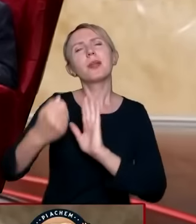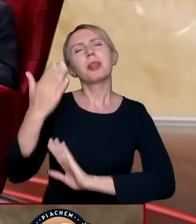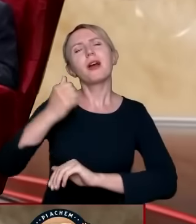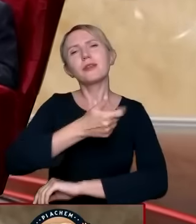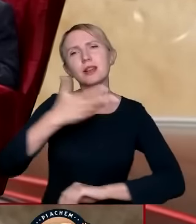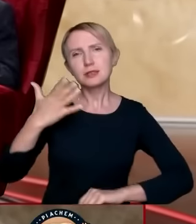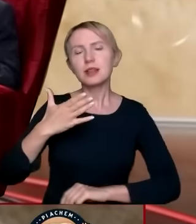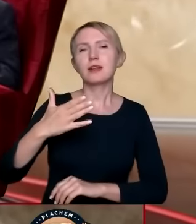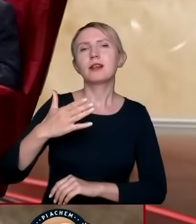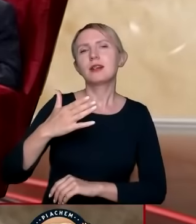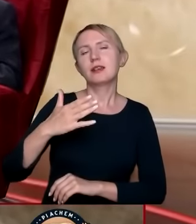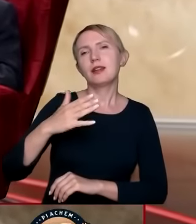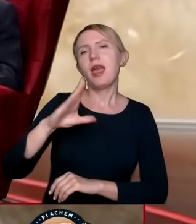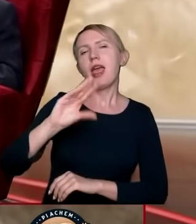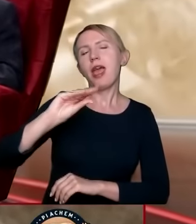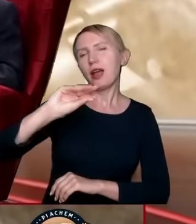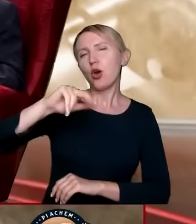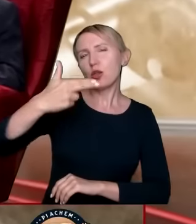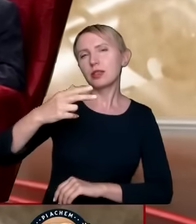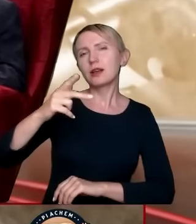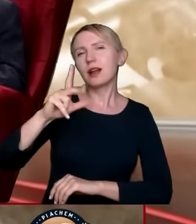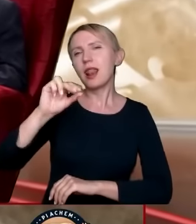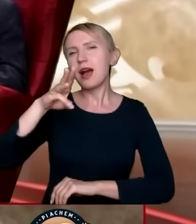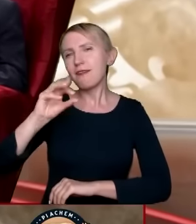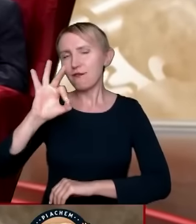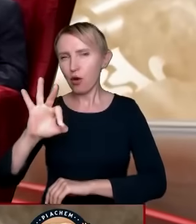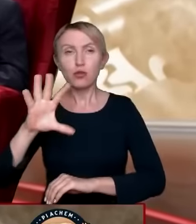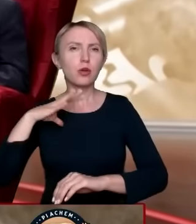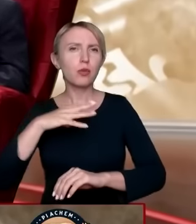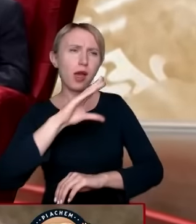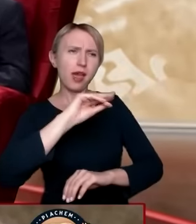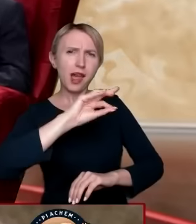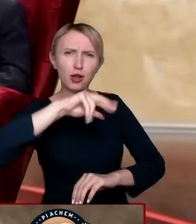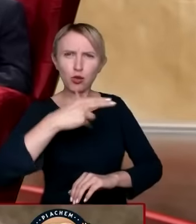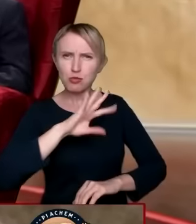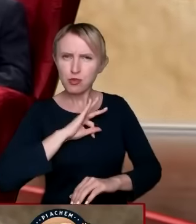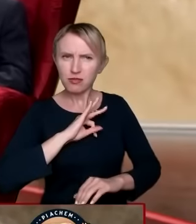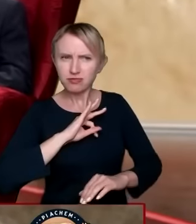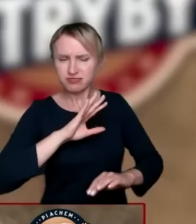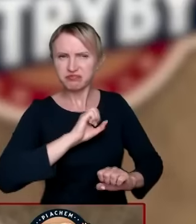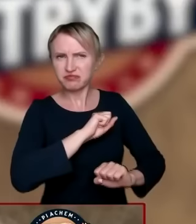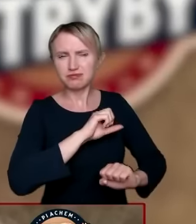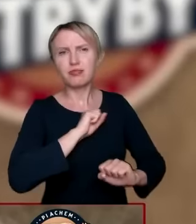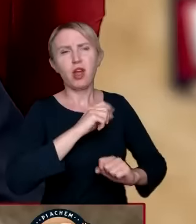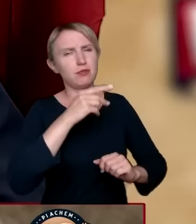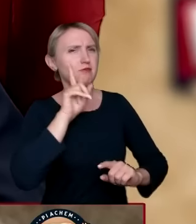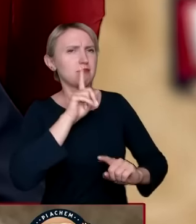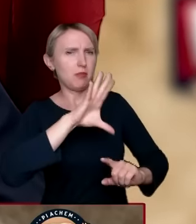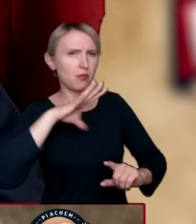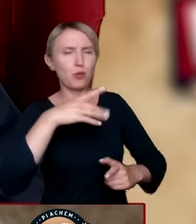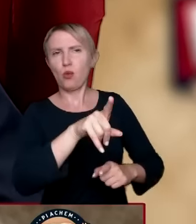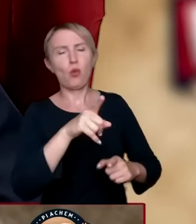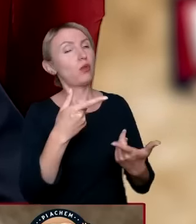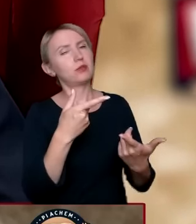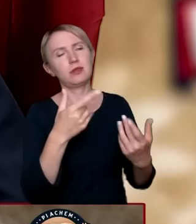Bodnar Klawo jak cholera. to zrobiłeś to był sympatyczny gość. A a ci ludzie nie są sympatyczni. No to prawda, że że